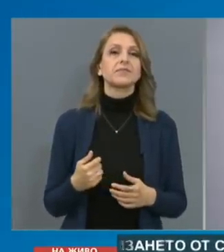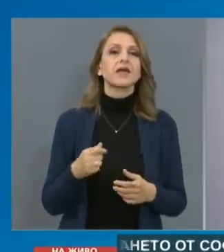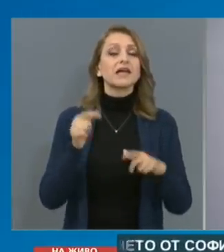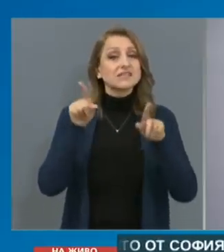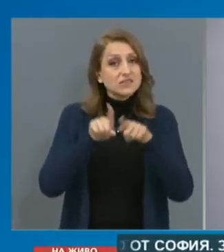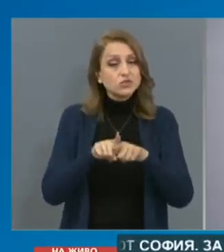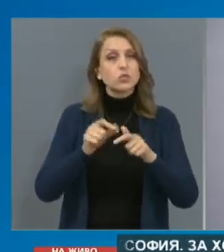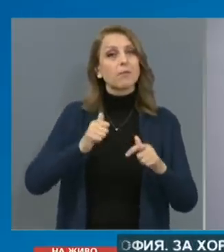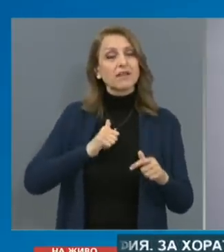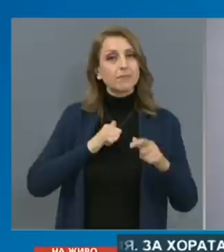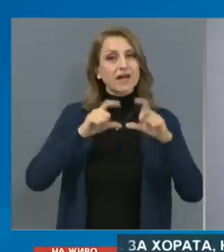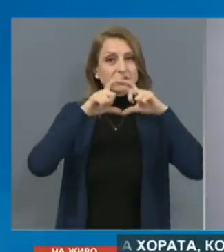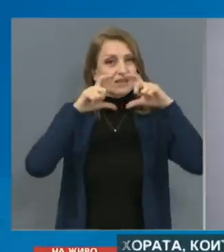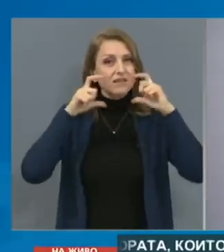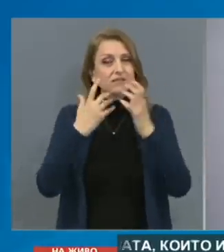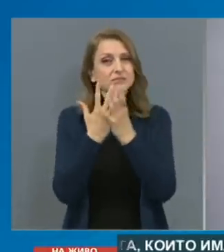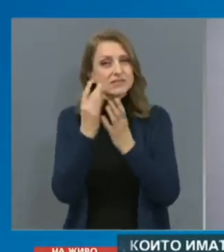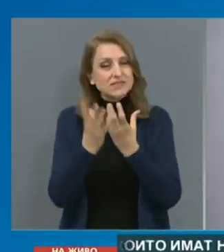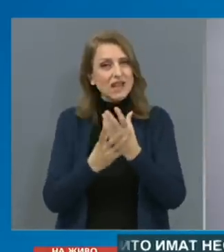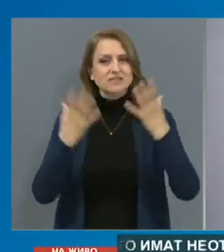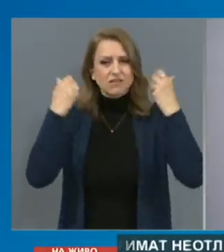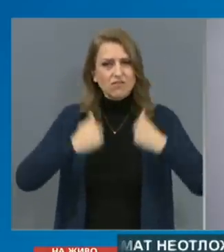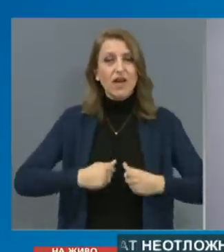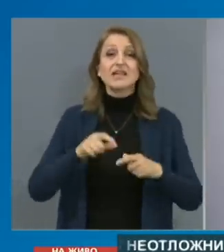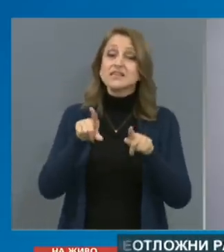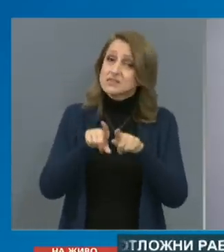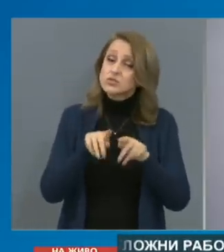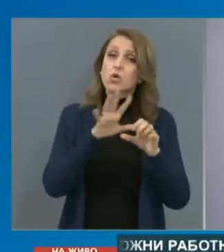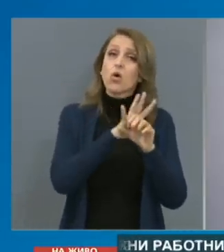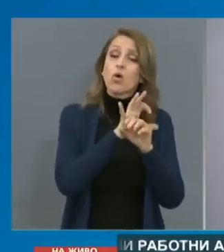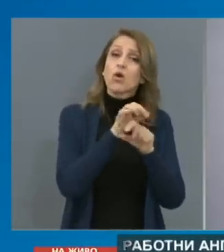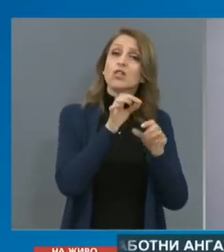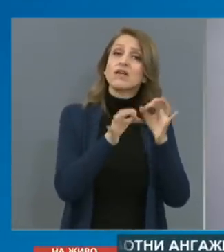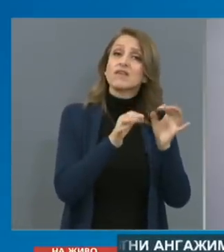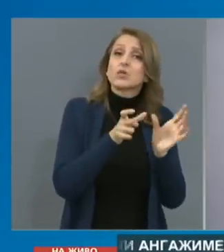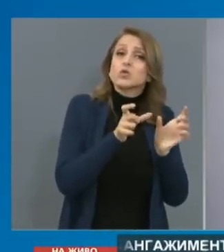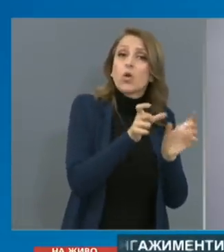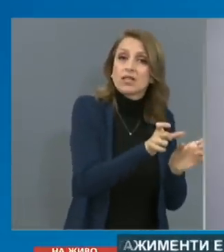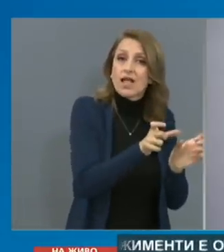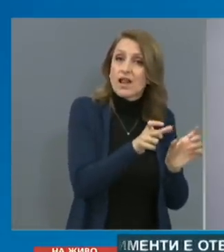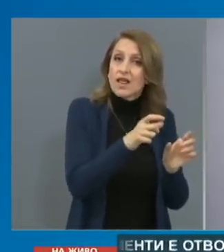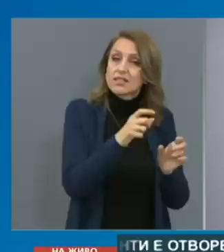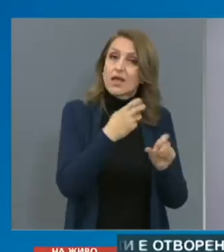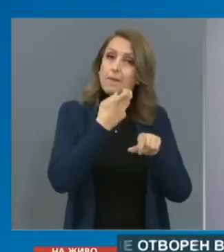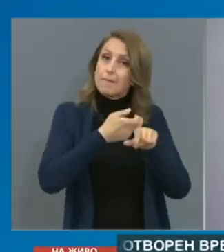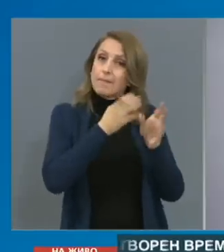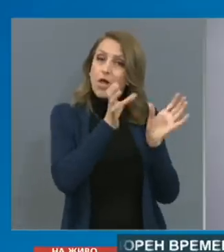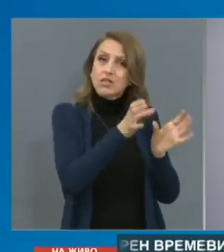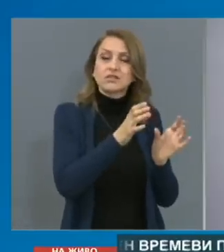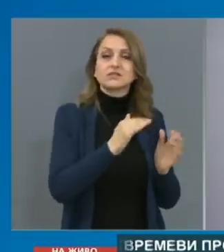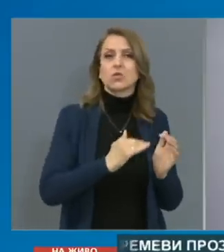Включително за предпазните средства и в COVID-19 отделенията, които са от най-висок